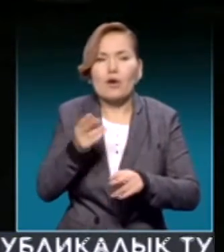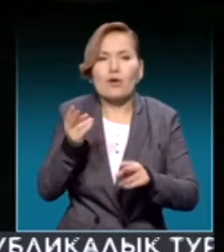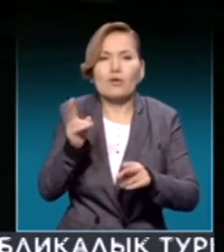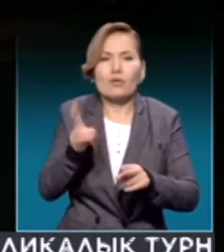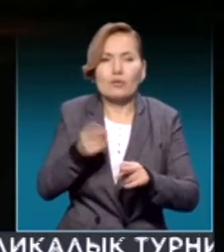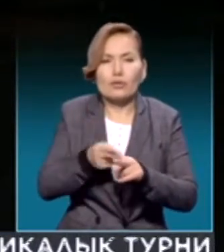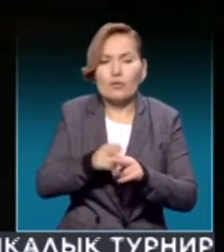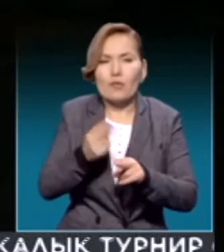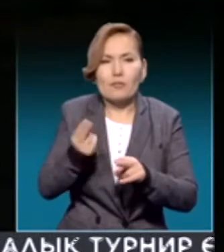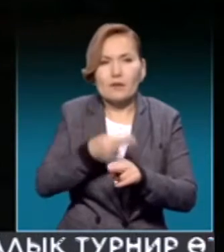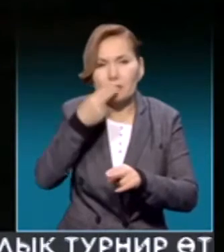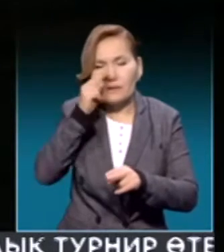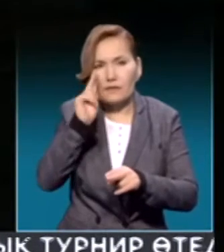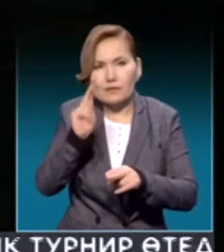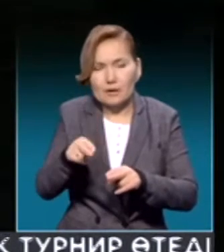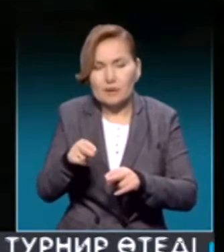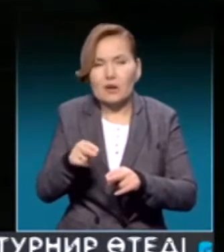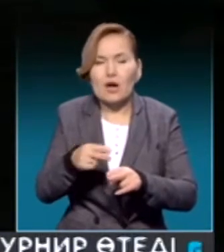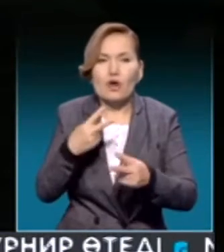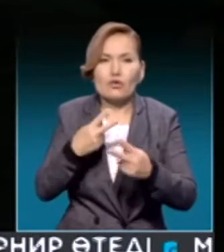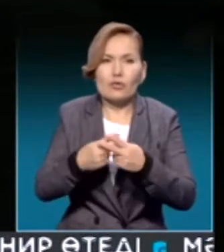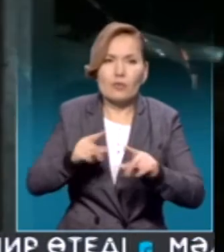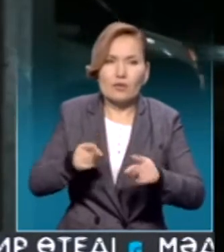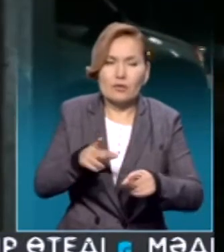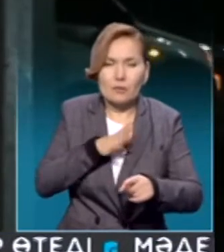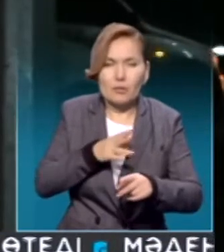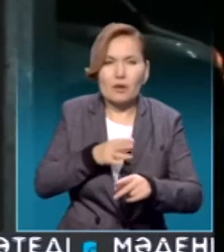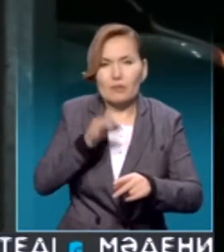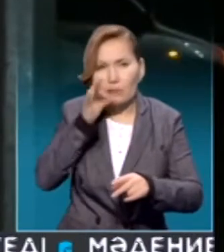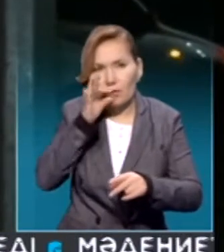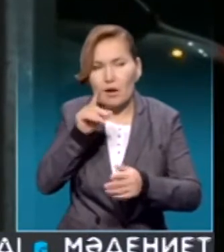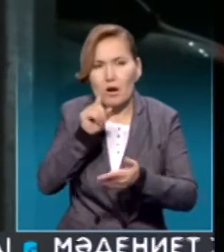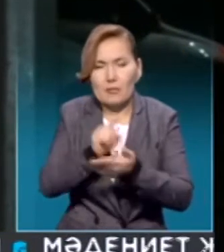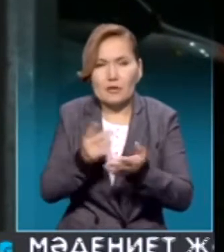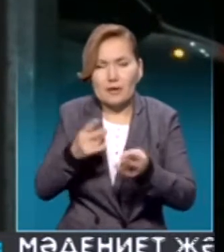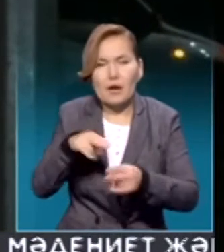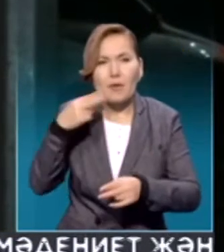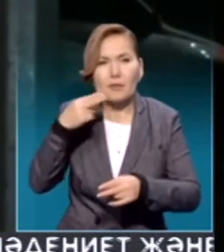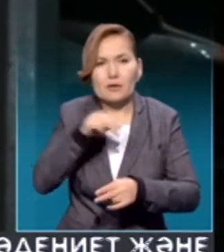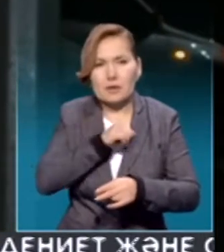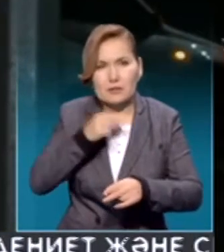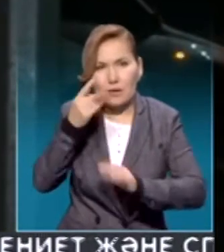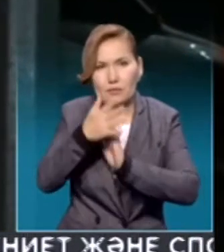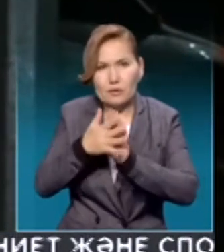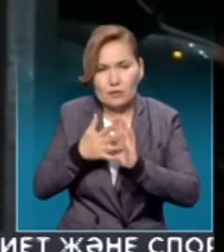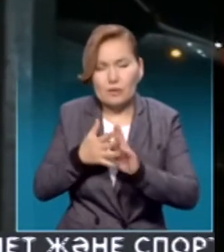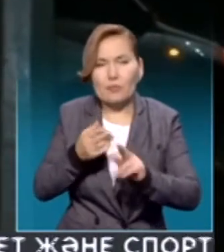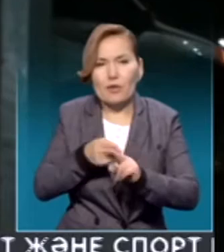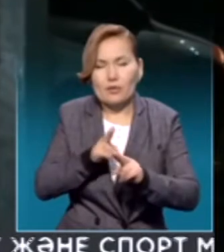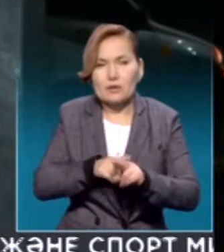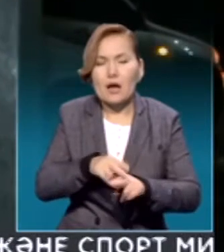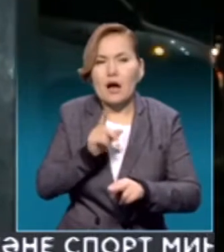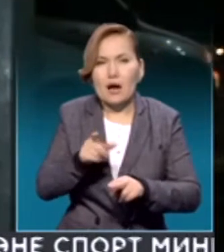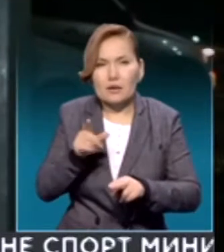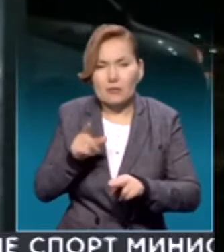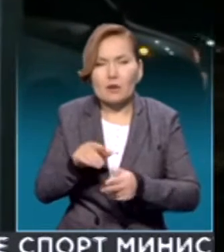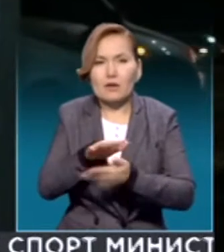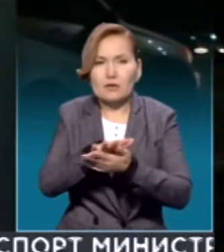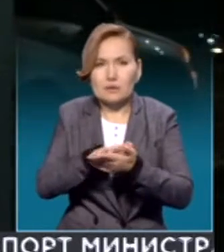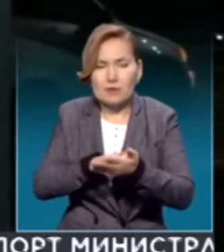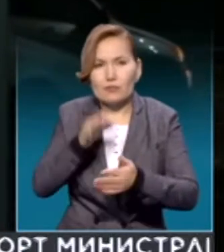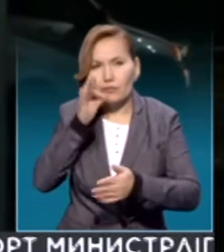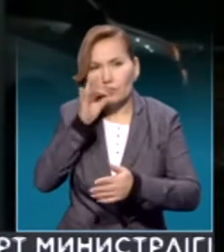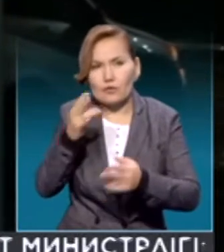ондайларға рақымшылық деген дұрыс деп ойлаймын. Ол мысалы үйінде ата-анасы күтіп отыр, президент соны түсініп, біліп отыр ғой, соны түсініп сөйтіп кетіп қалғандарды. Сондайларды ғана